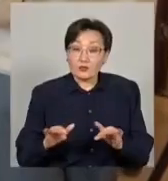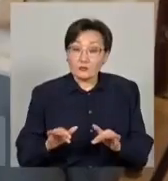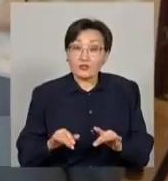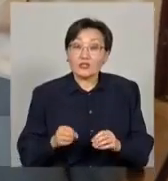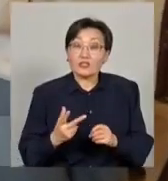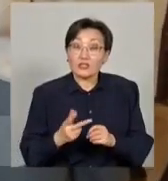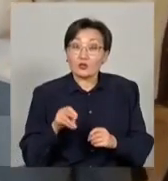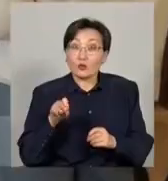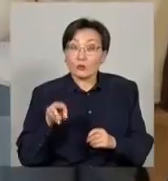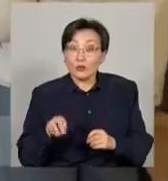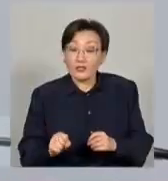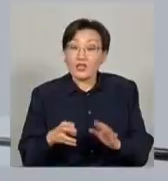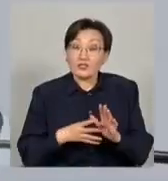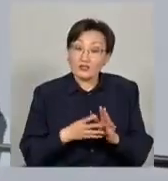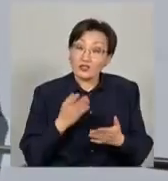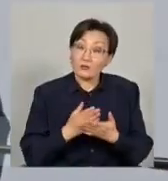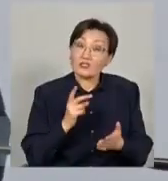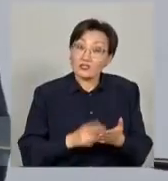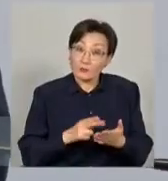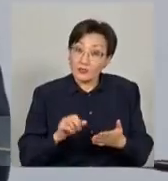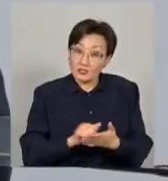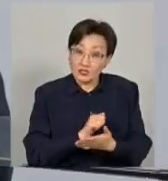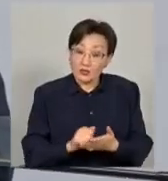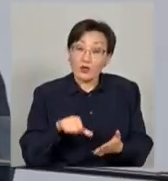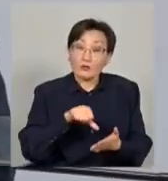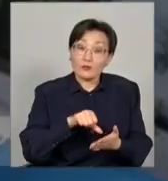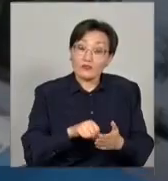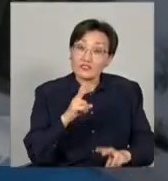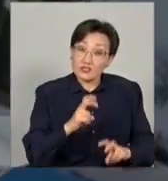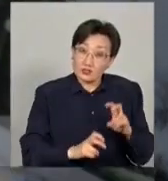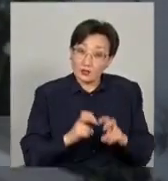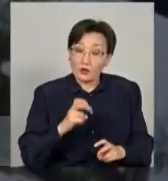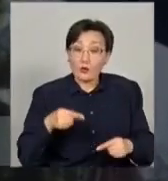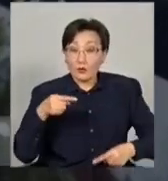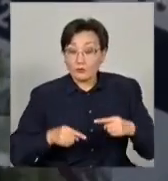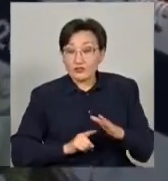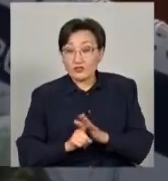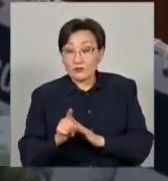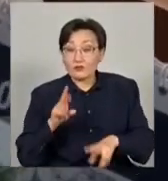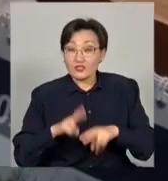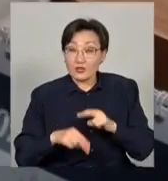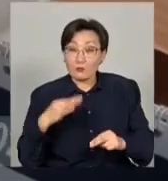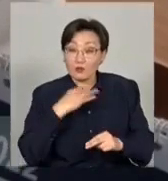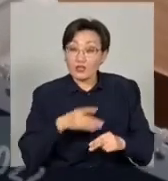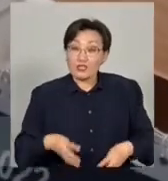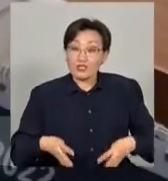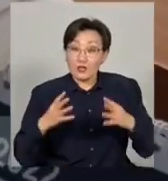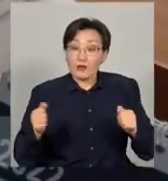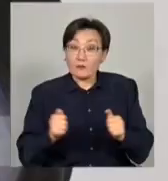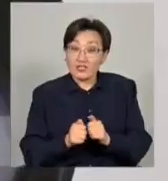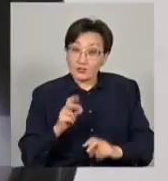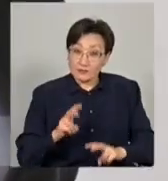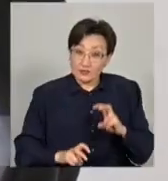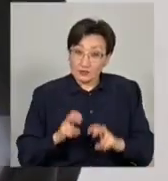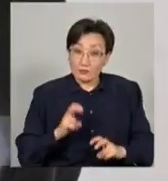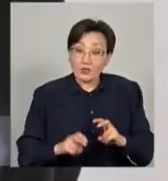13 томов, из них 9 являются доказательными документами представителей завода. Спор начался из-за построенных многоэтажек вблизи предприятия.